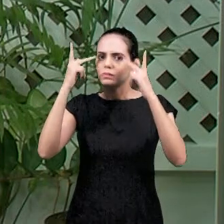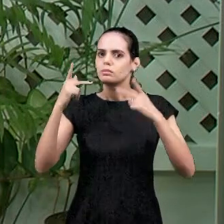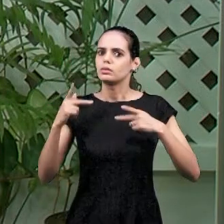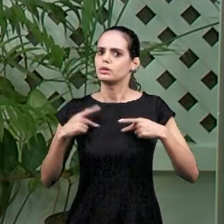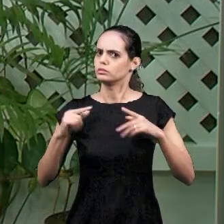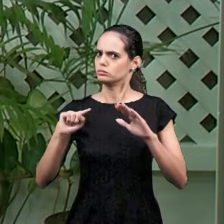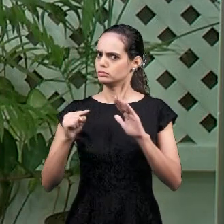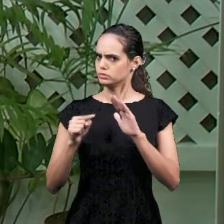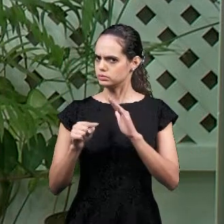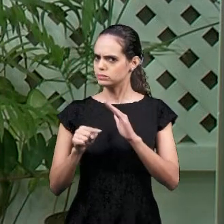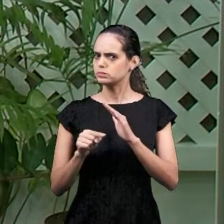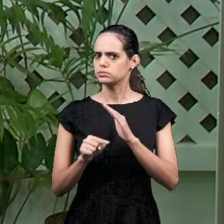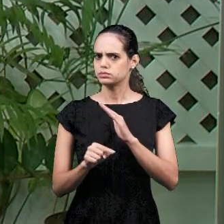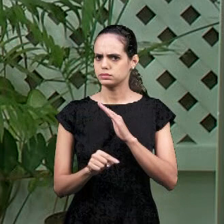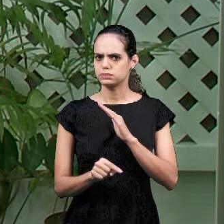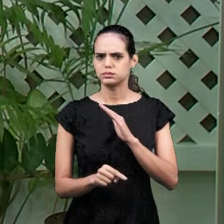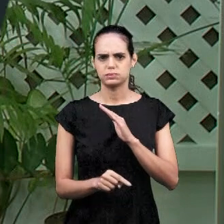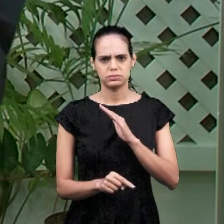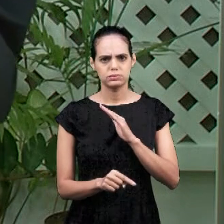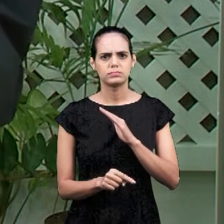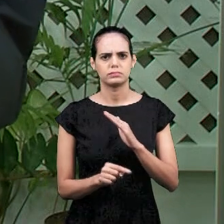la compréhension, même humaine.